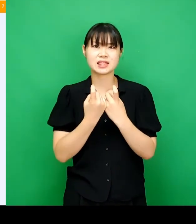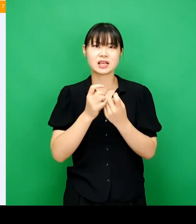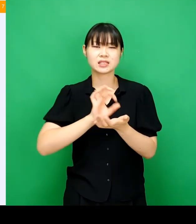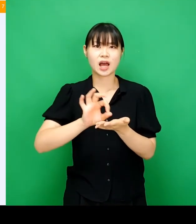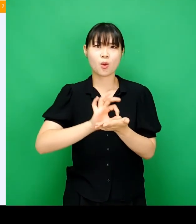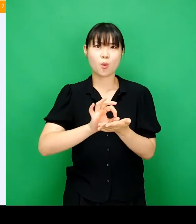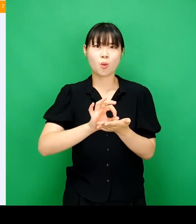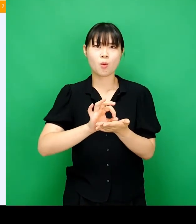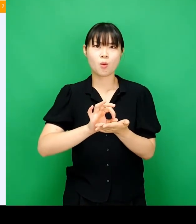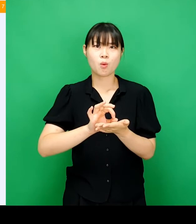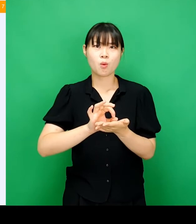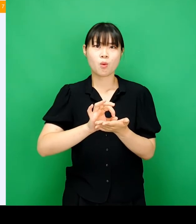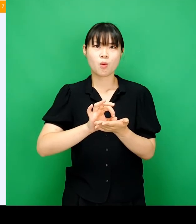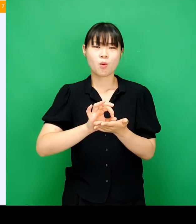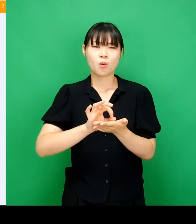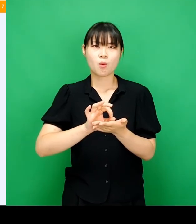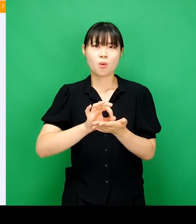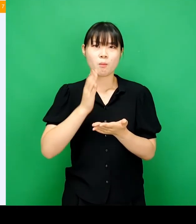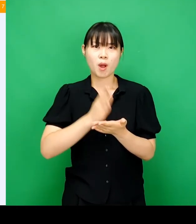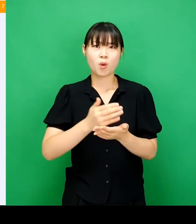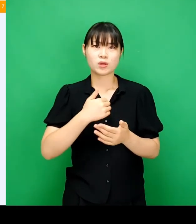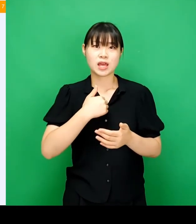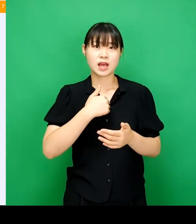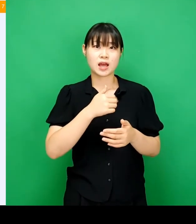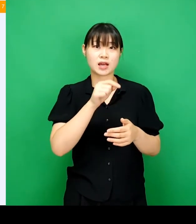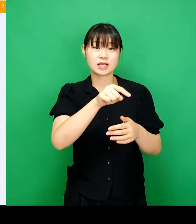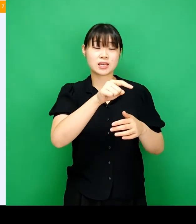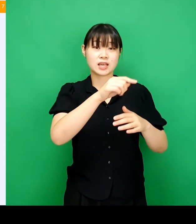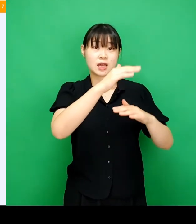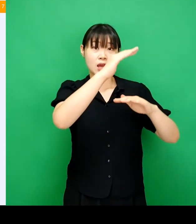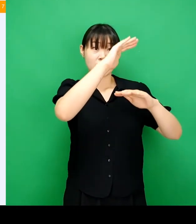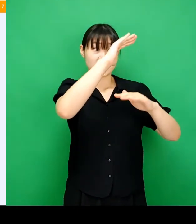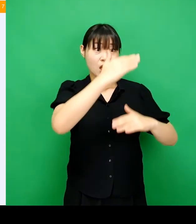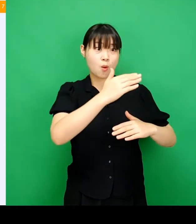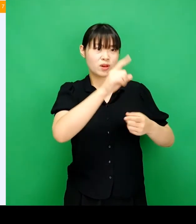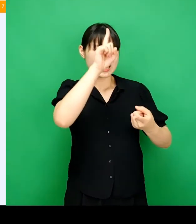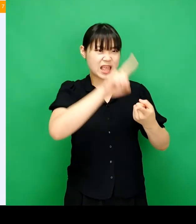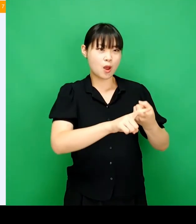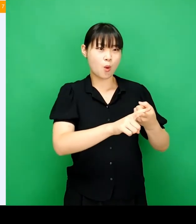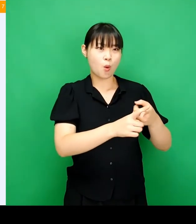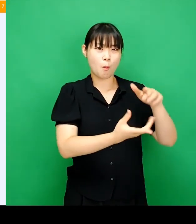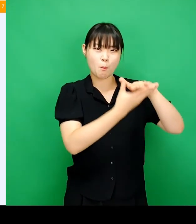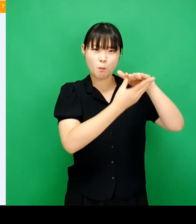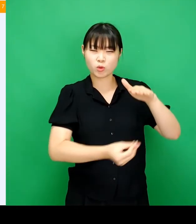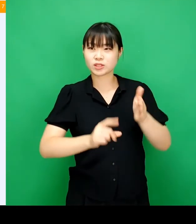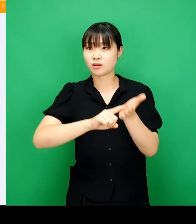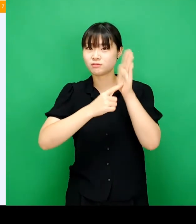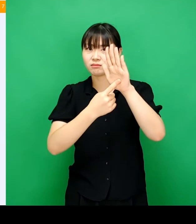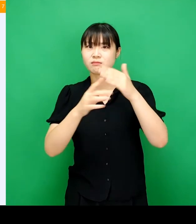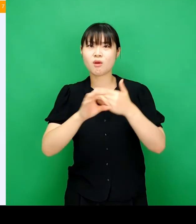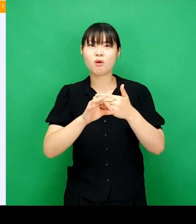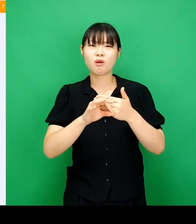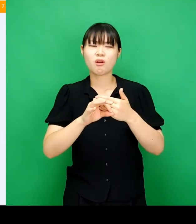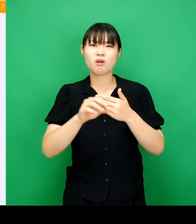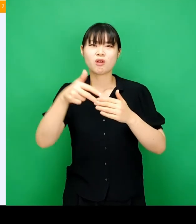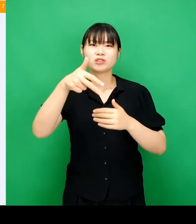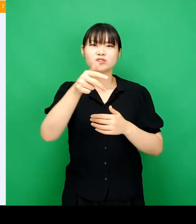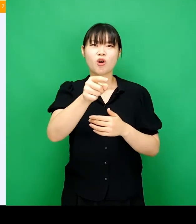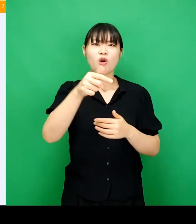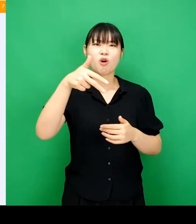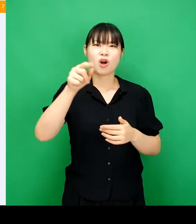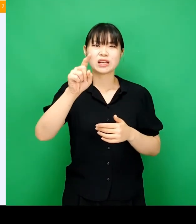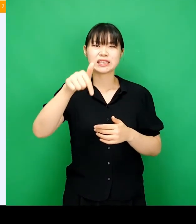그러나 개인적 사용을 벗어나 수집한 데이터를 원본 그대로 공개하는 것은 저작권 침해에